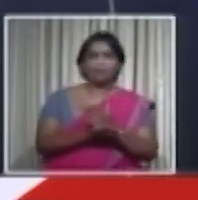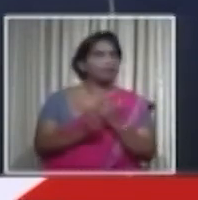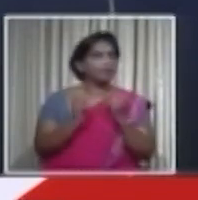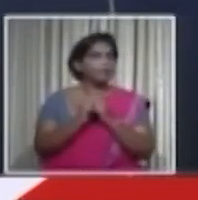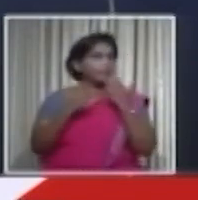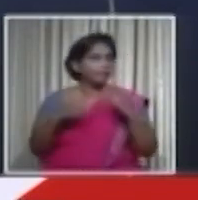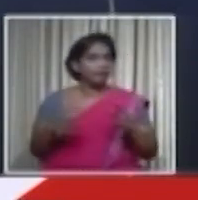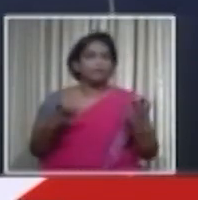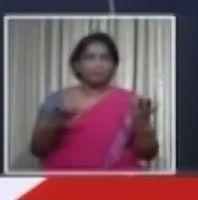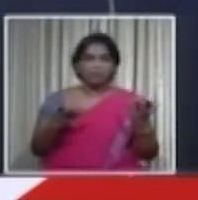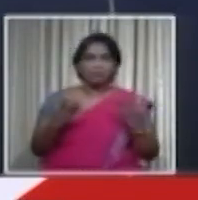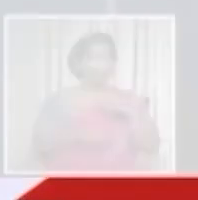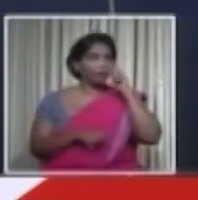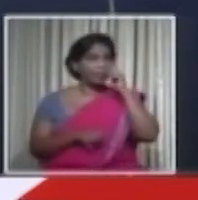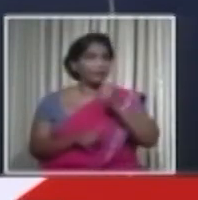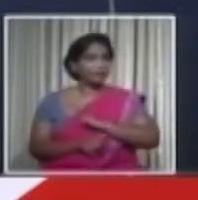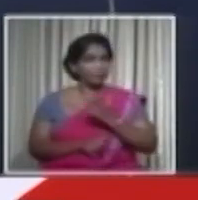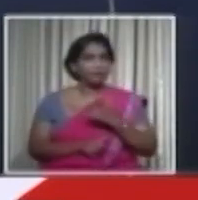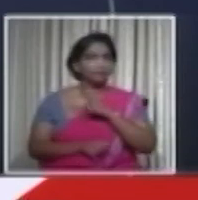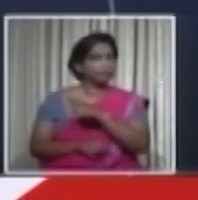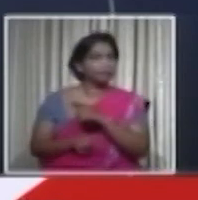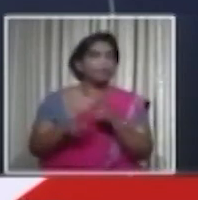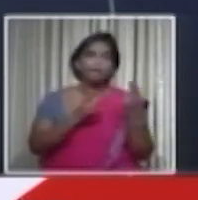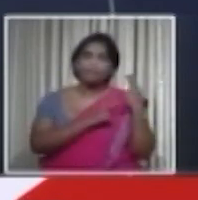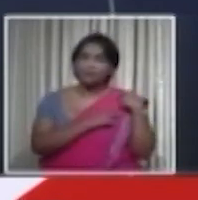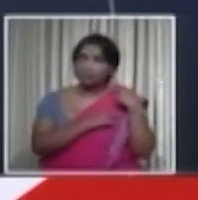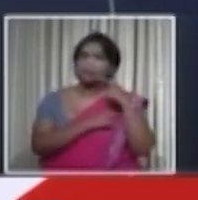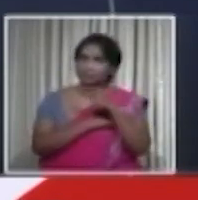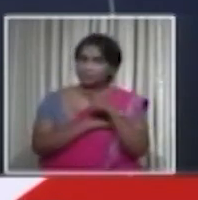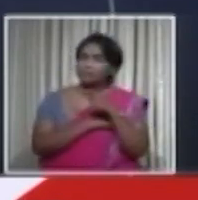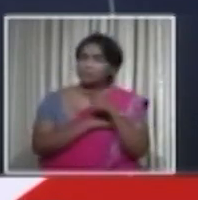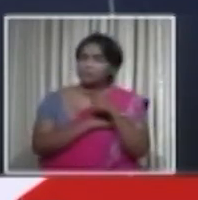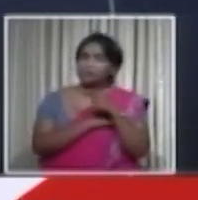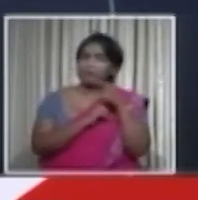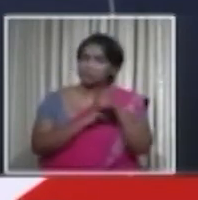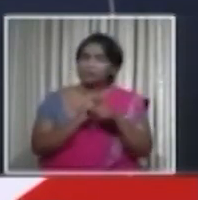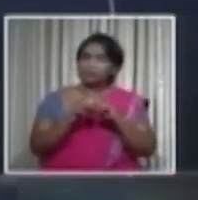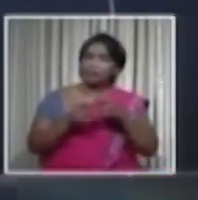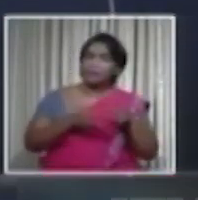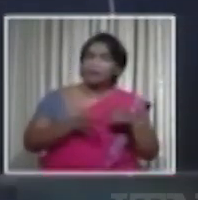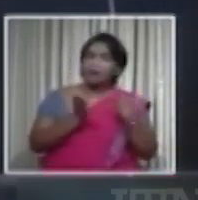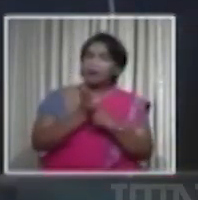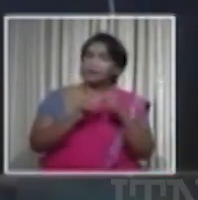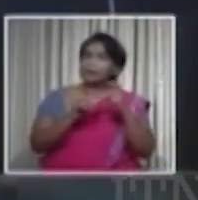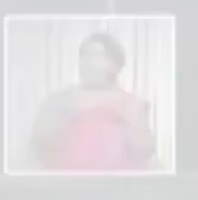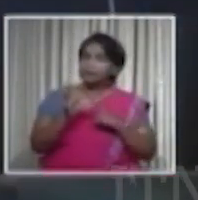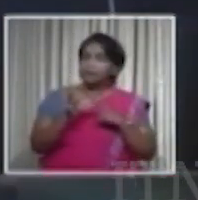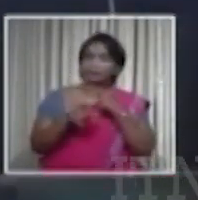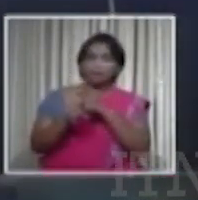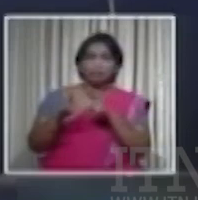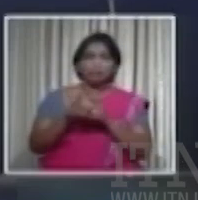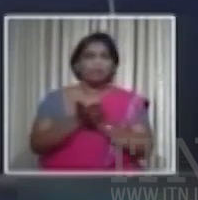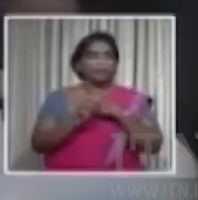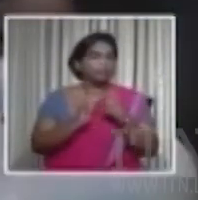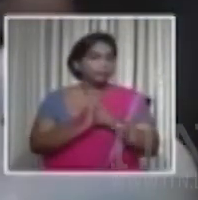ඉවර වෙලත් නැහැ. සෑහෙන කාලයකුත් වෙනවා. ඔබතුමාලාට වගකීමක් තිබුණා නේද මේකට මාර්ග සංවර්ධන අධිකාරිය ආරහාරි ෆෙරිසෝ